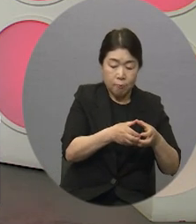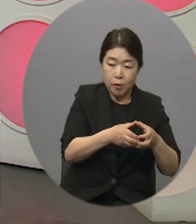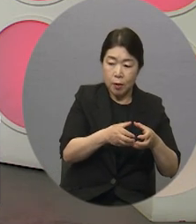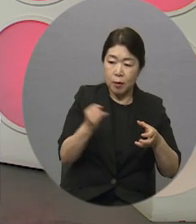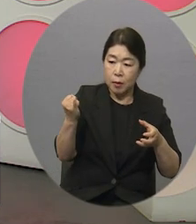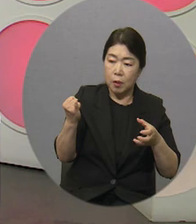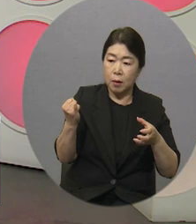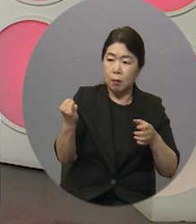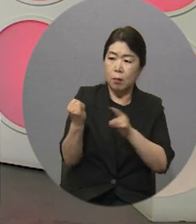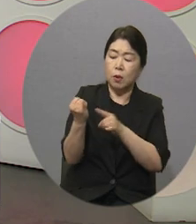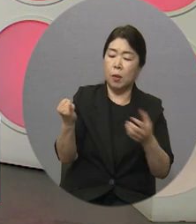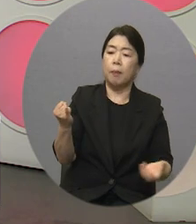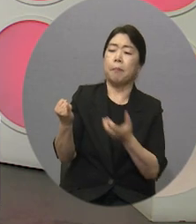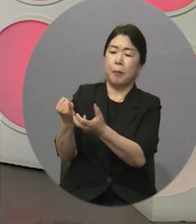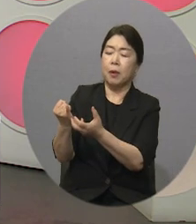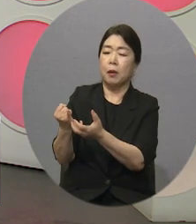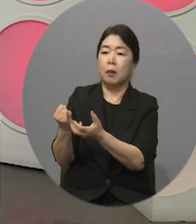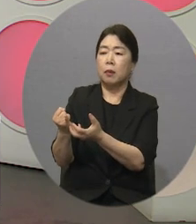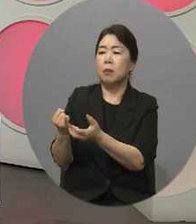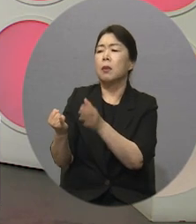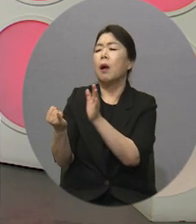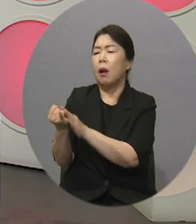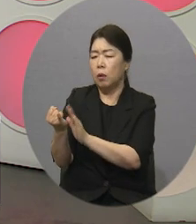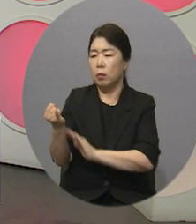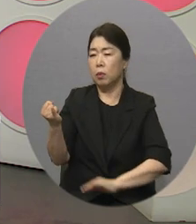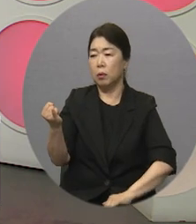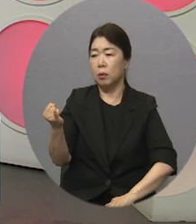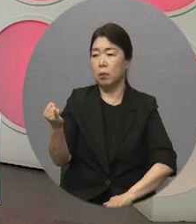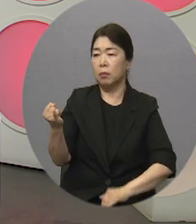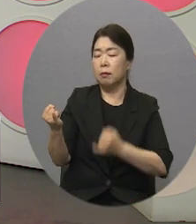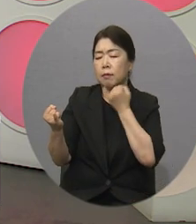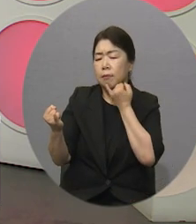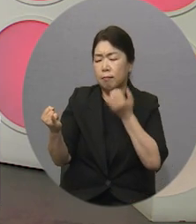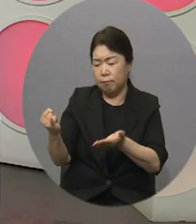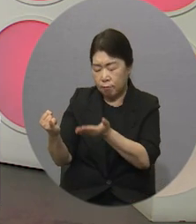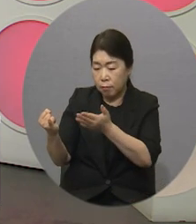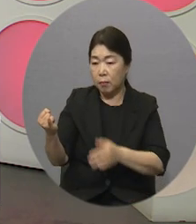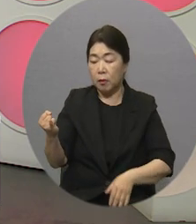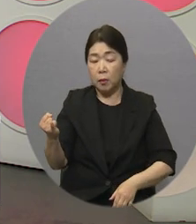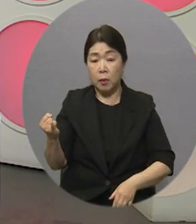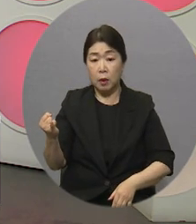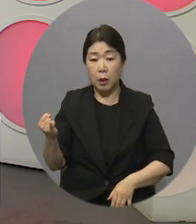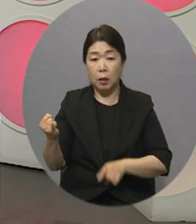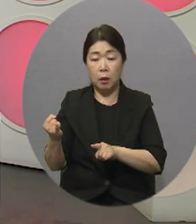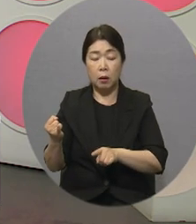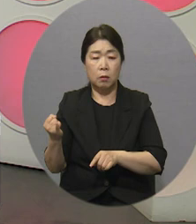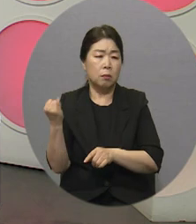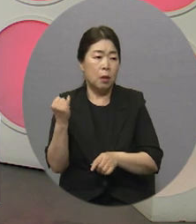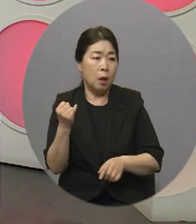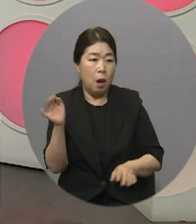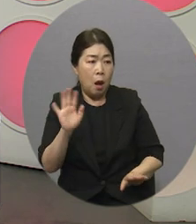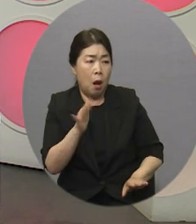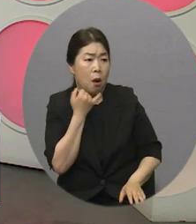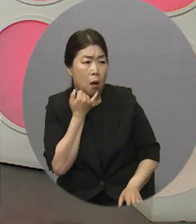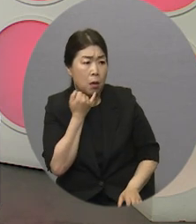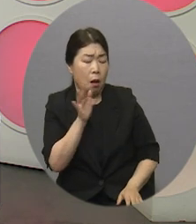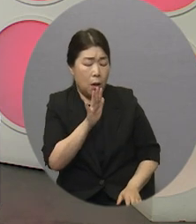손에 올려두었습니다. 아우, 아니에요. 이걸 어떻게. 미안한 표정이